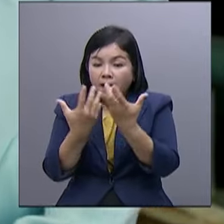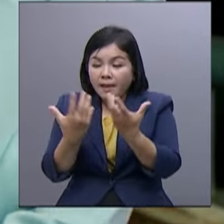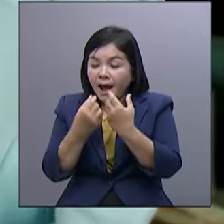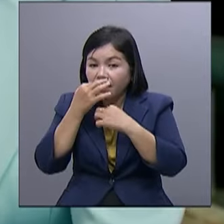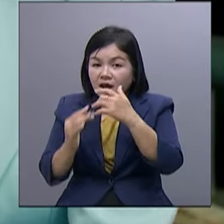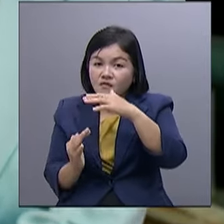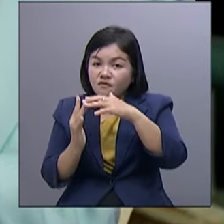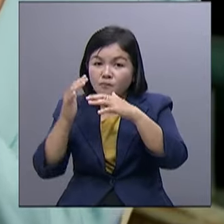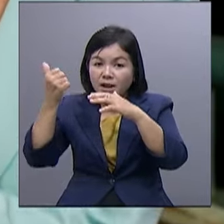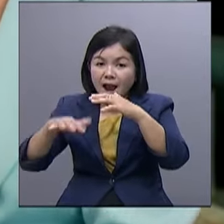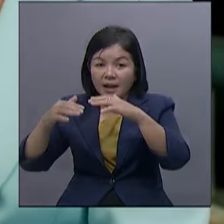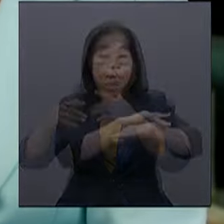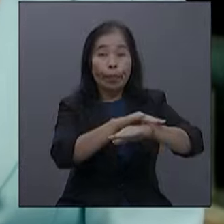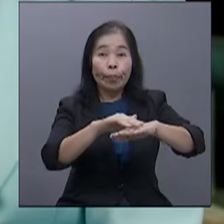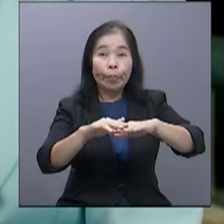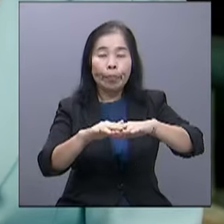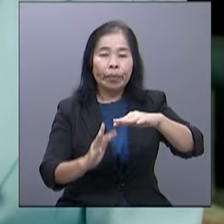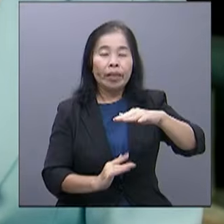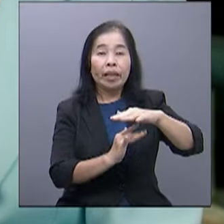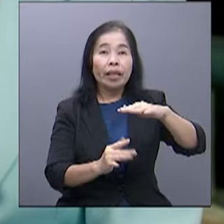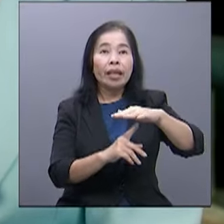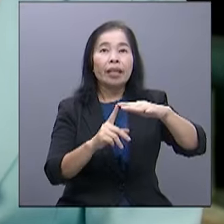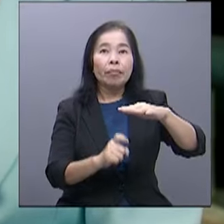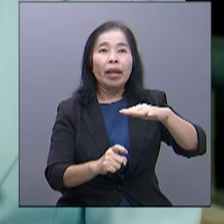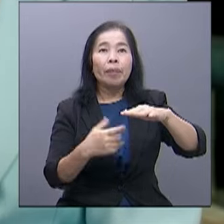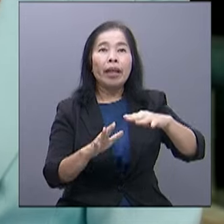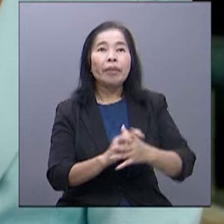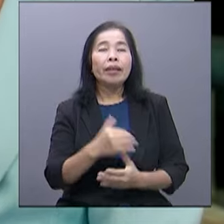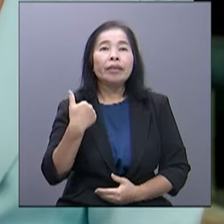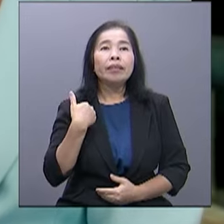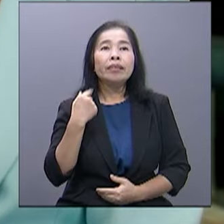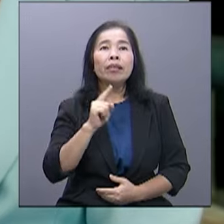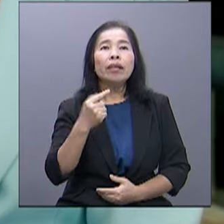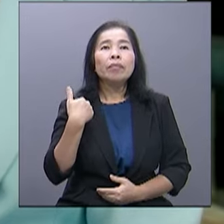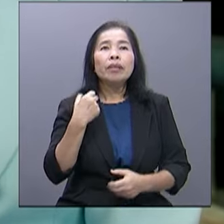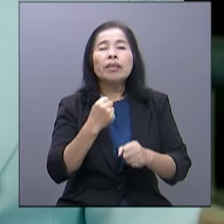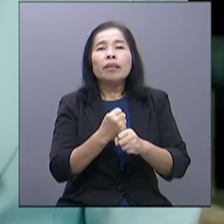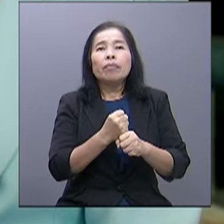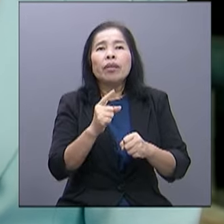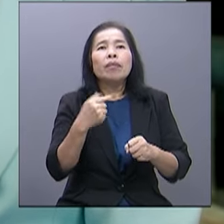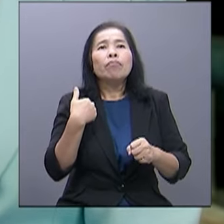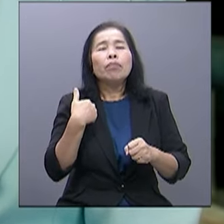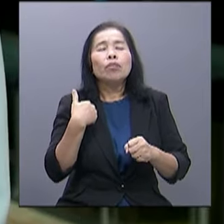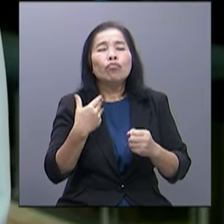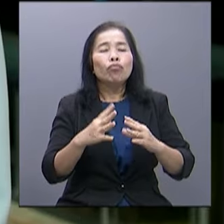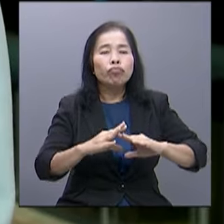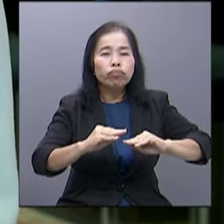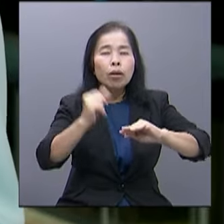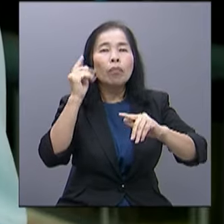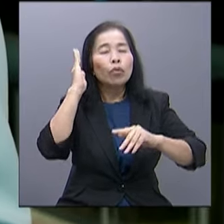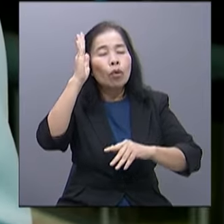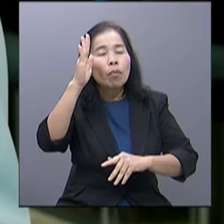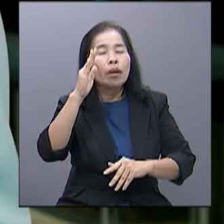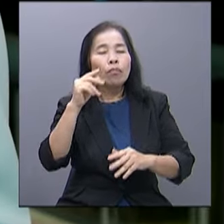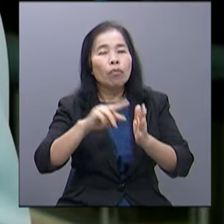แปลว่าคาร์บอนที่เก็บอยู่ข้างล่างออกมาด้วยมั้ยคะมันก็เปลี่ยนสภาพกันเป็นทรายถ้าเดี๋ยวมันก็ค่อยๆซึมมาเหยอมาเรื่อยๆสักวันมันก็หมดแปลว่า